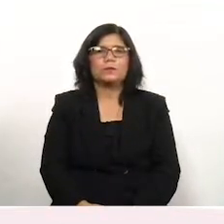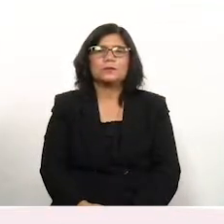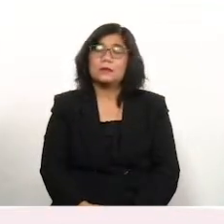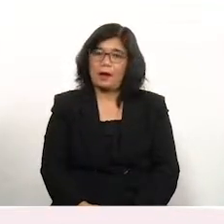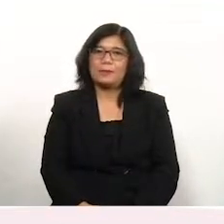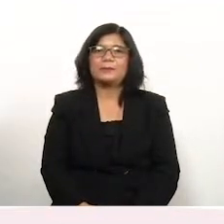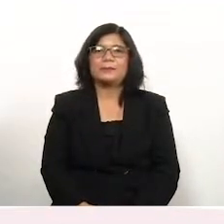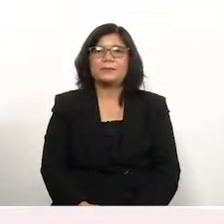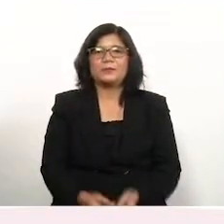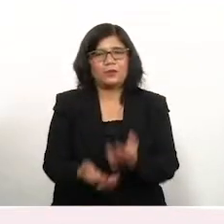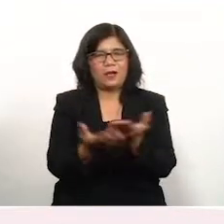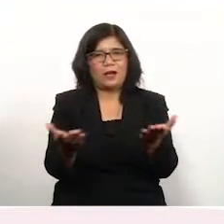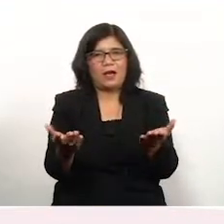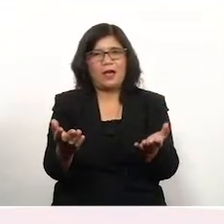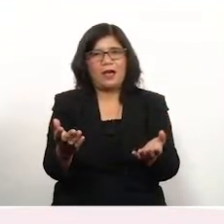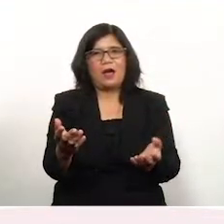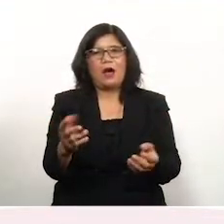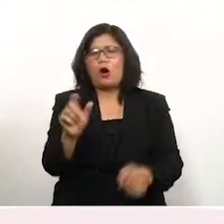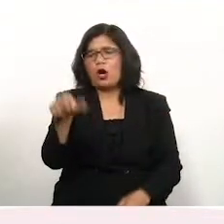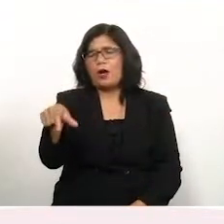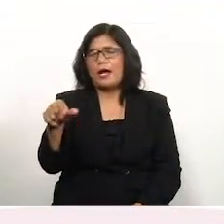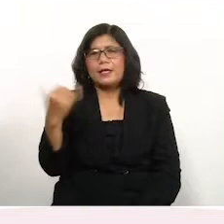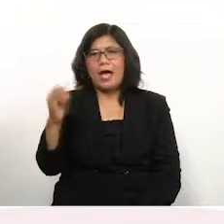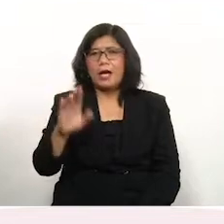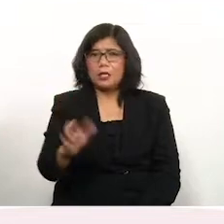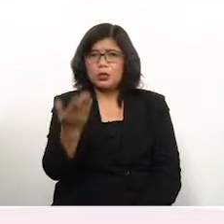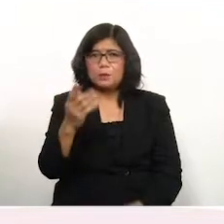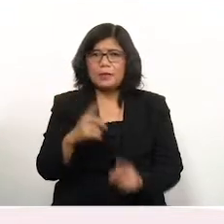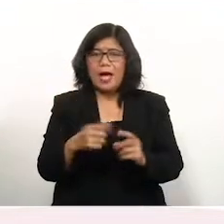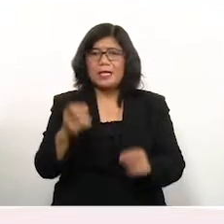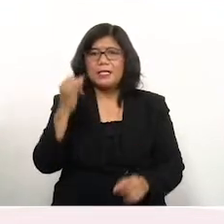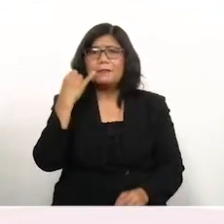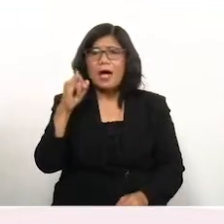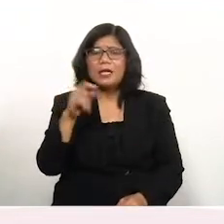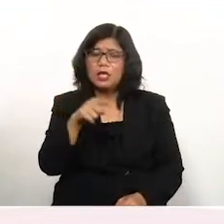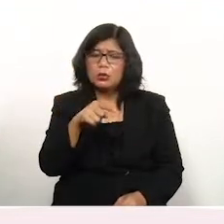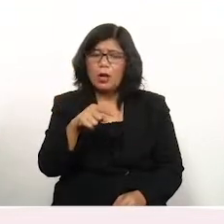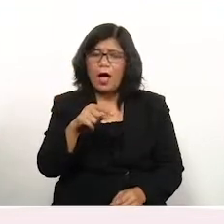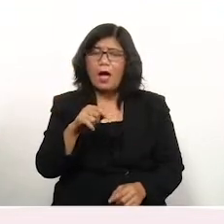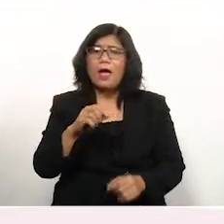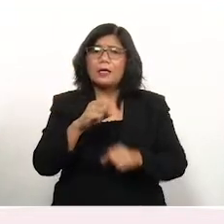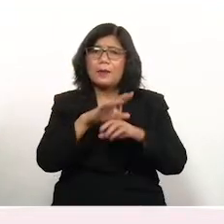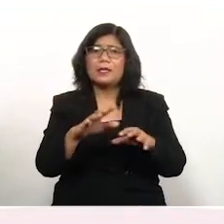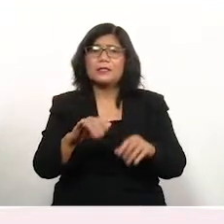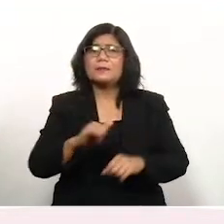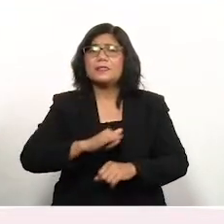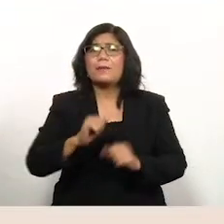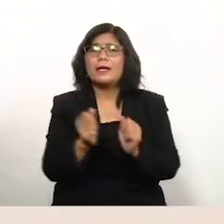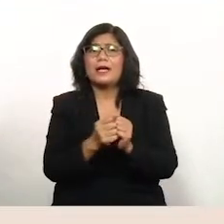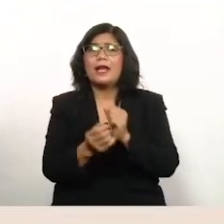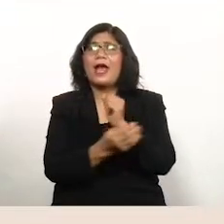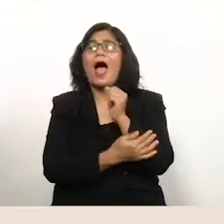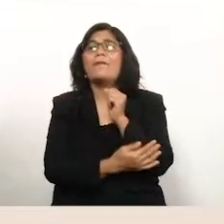hai Hai mereka yang hidup dalam iman mereka diberkati bersama-sama dengan Abraham yang beriman itu klik